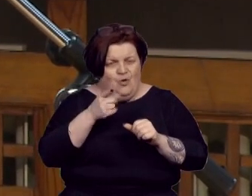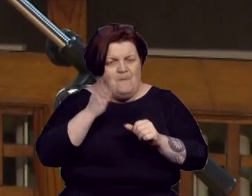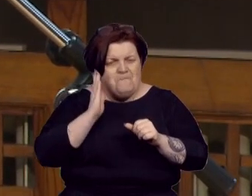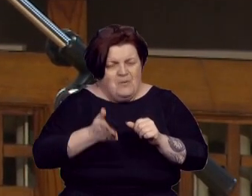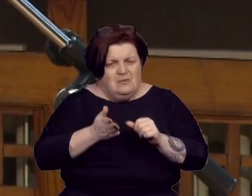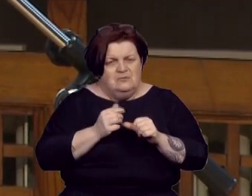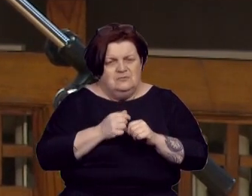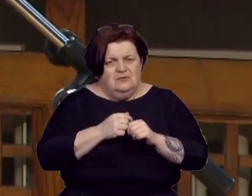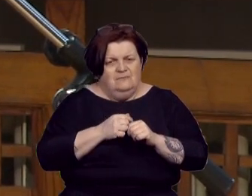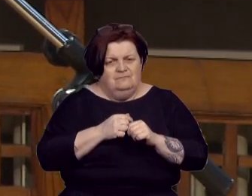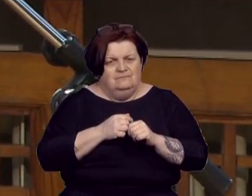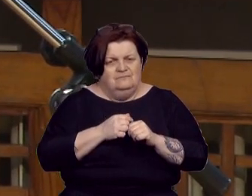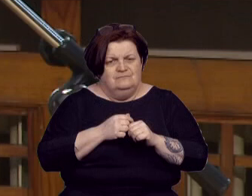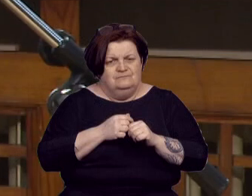będzie